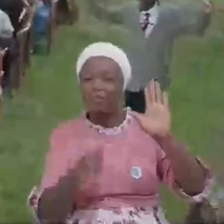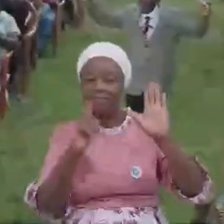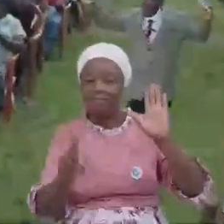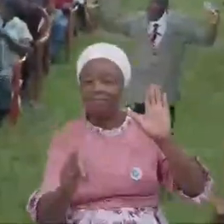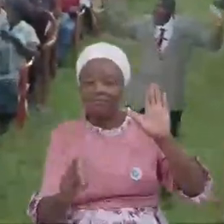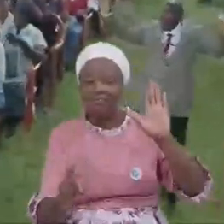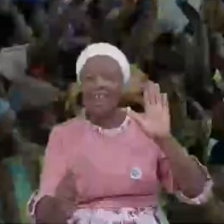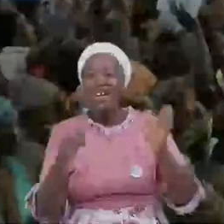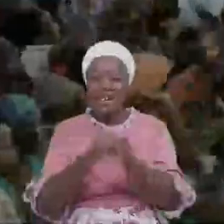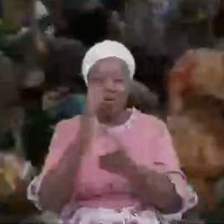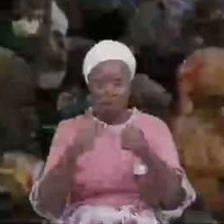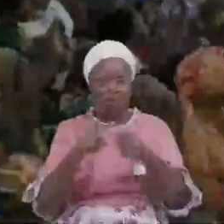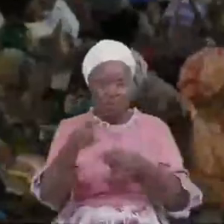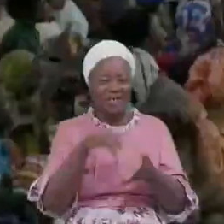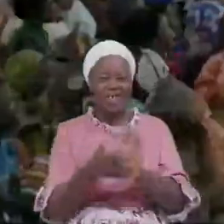Ça te parviendra.